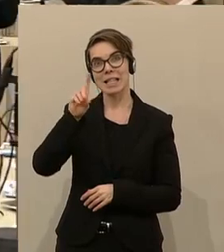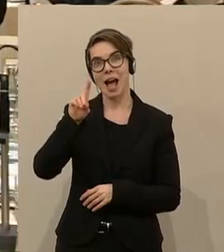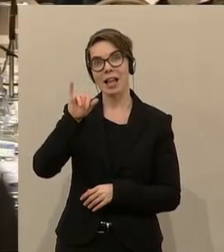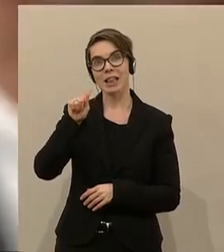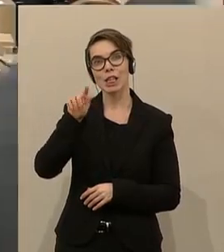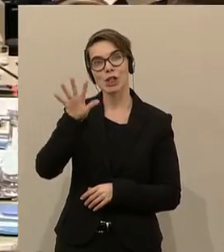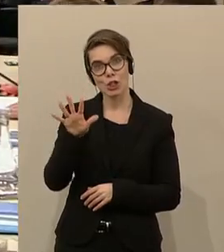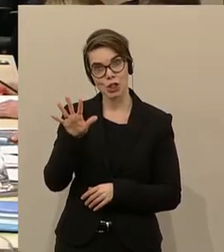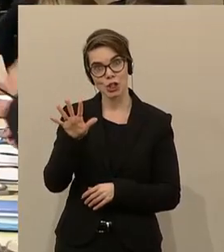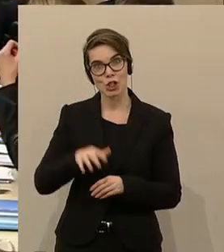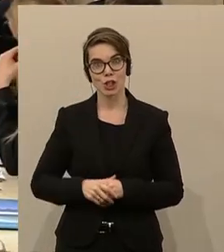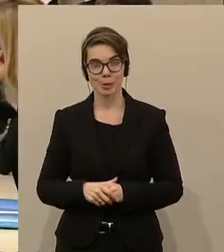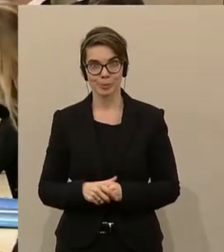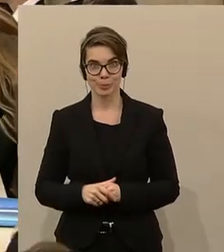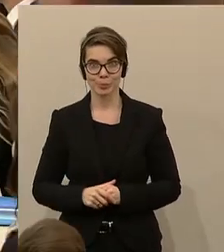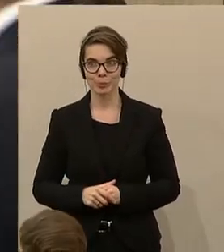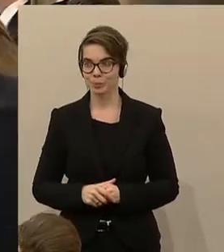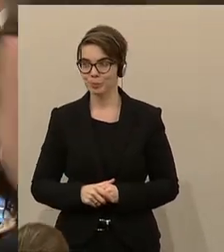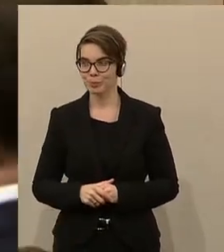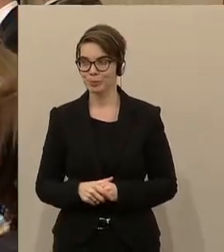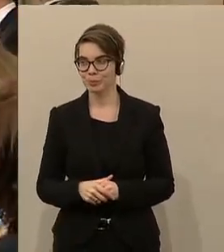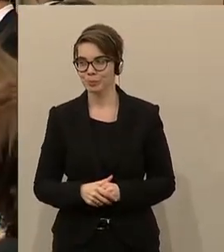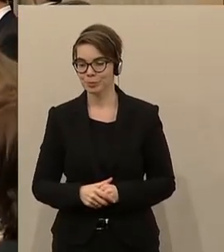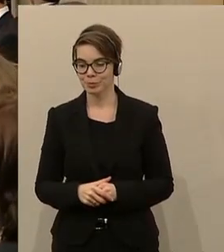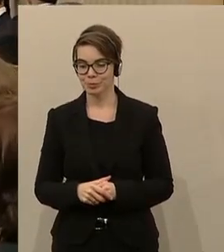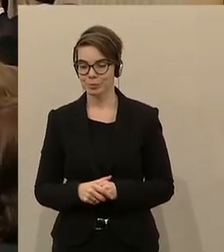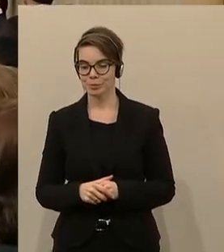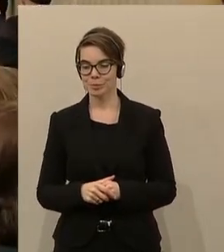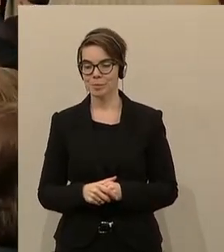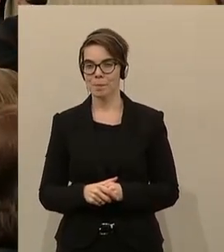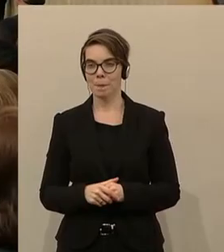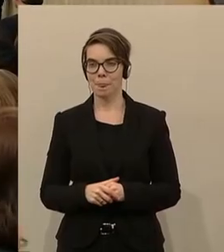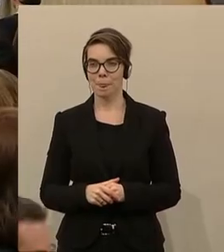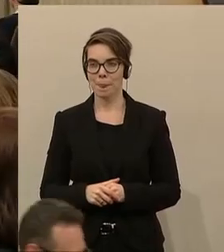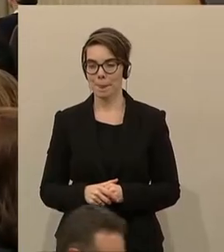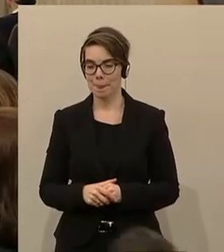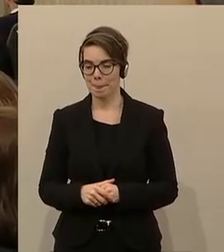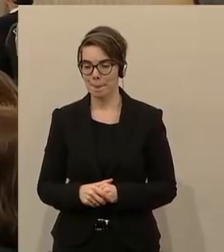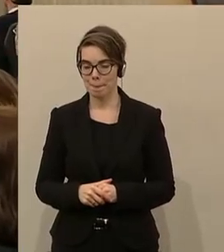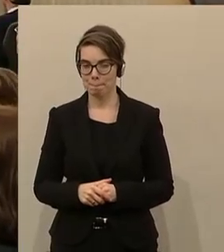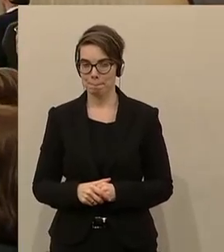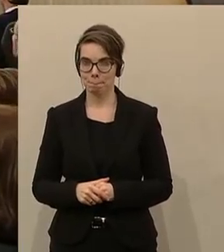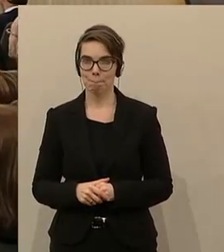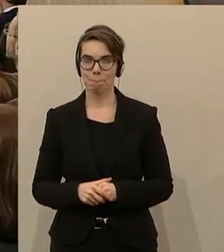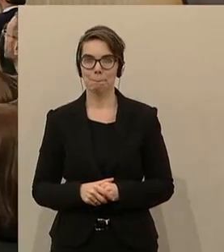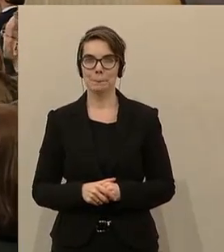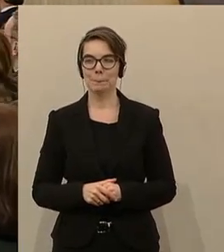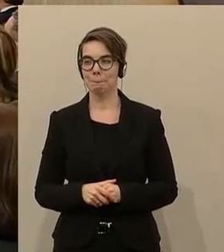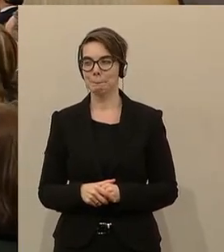geplanten Aufhebung des Rauchverbots. Meinen Sie, dass man in einer Koalition nicht immer seine Meinung zu 100% durchsetzen könne?